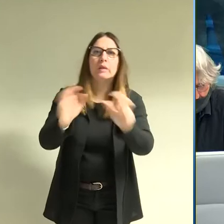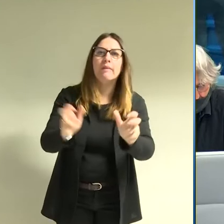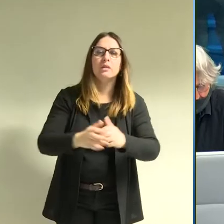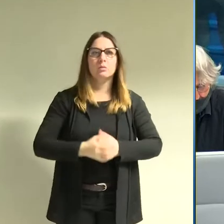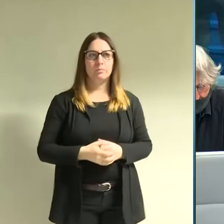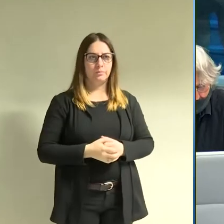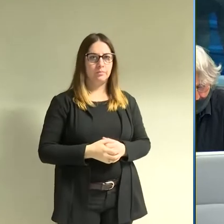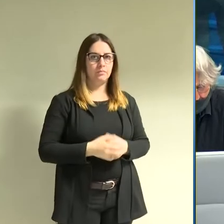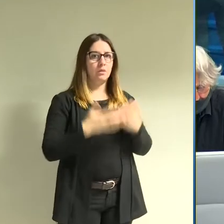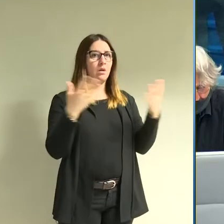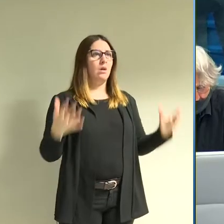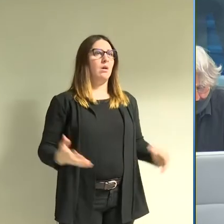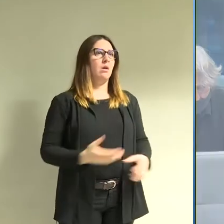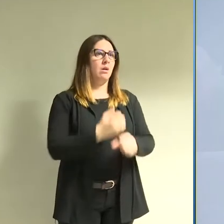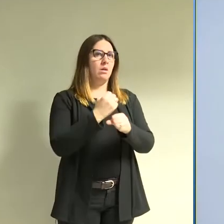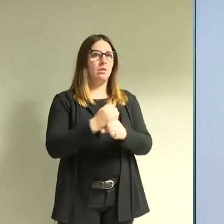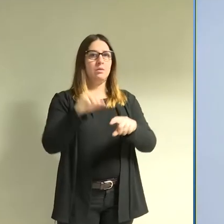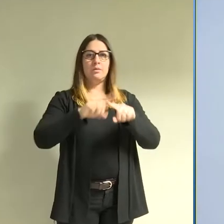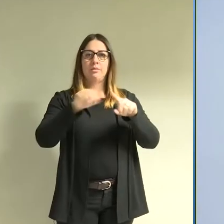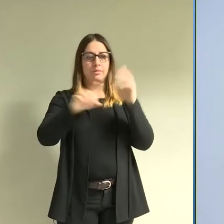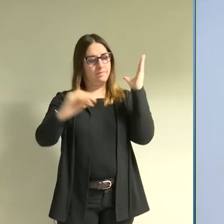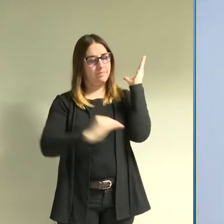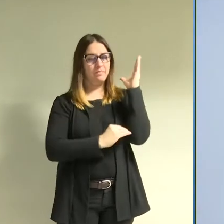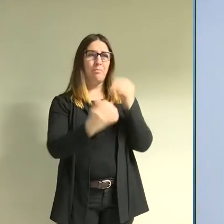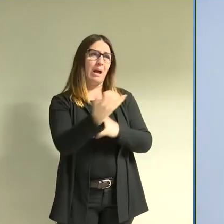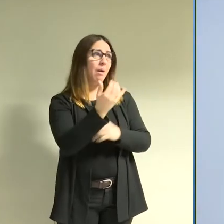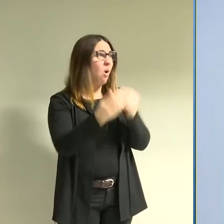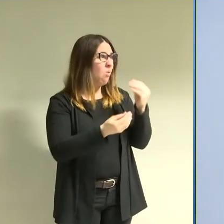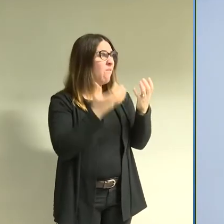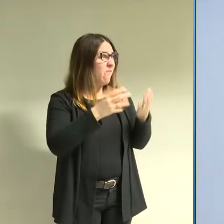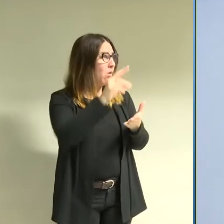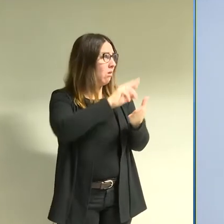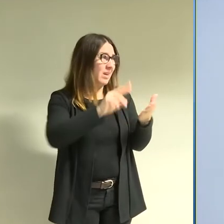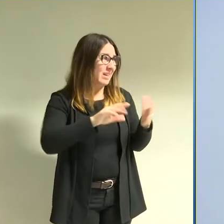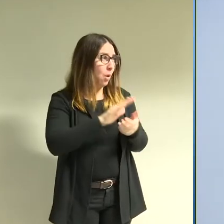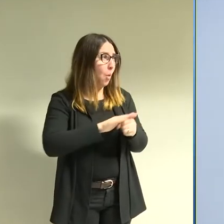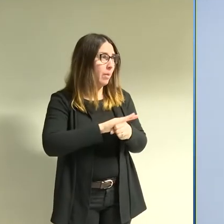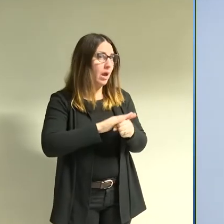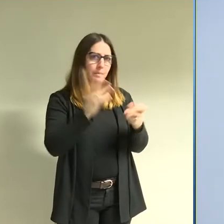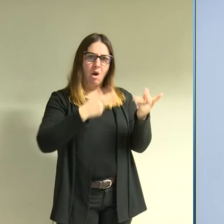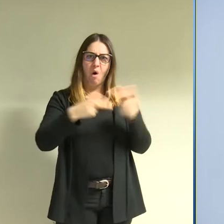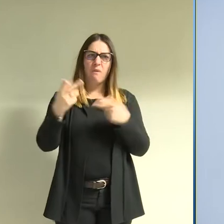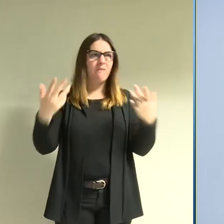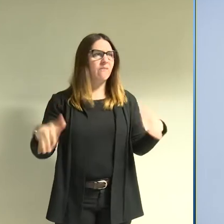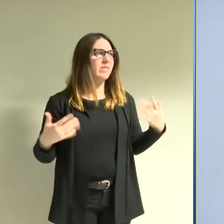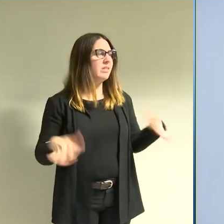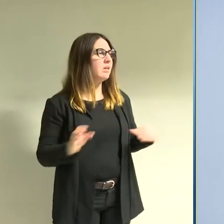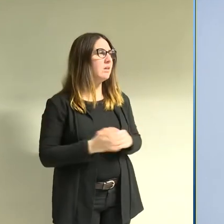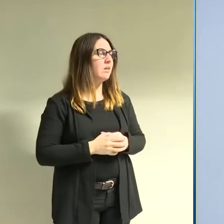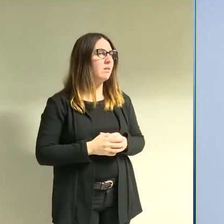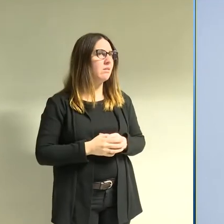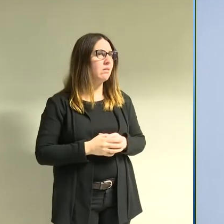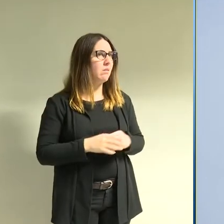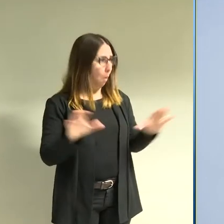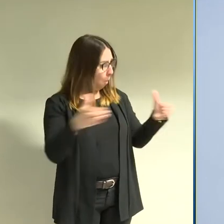voilà je vous épargne s'agit de l'amendement on voit que vous voulez que je lis complètement mais il a été envoyé je pense à